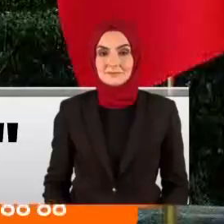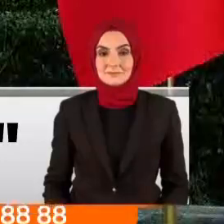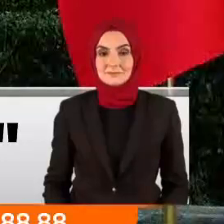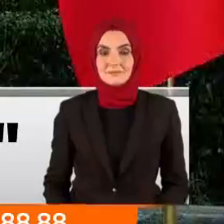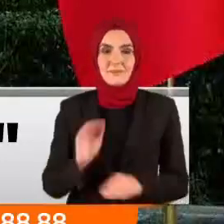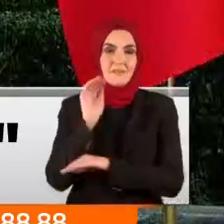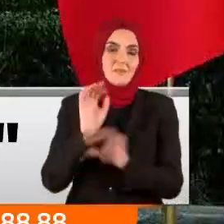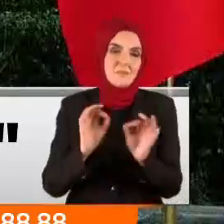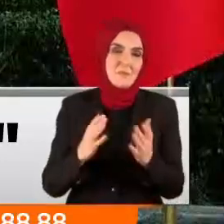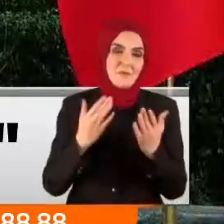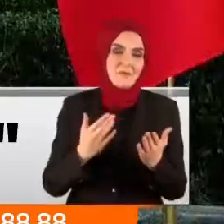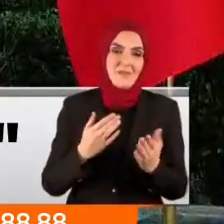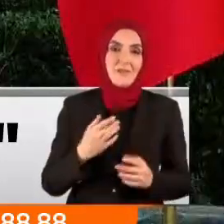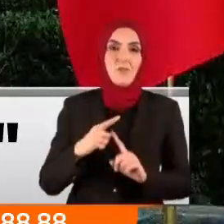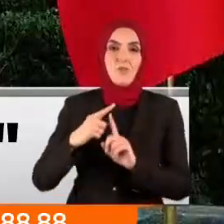Benim torun diyor ki,